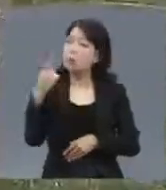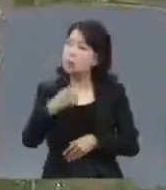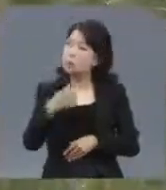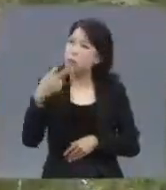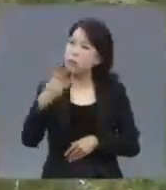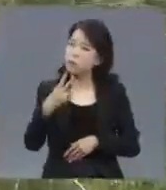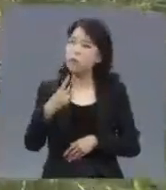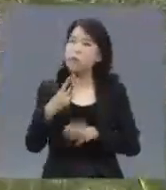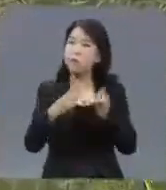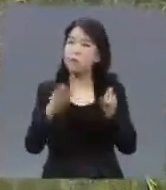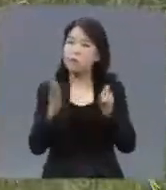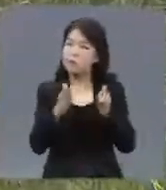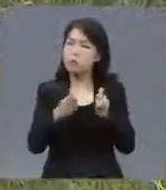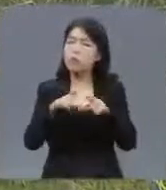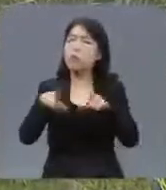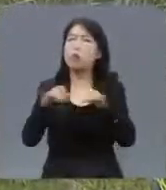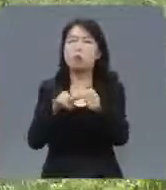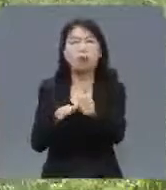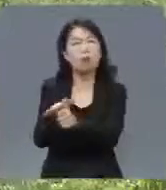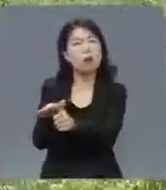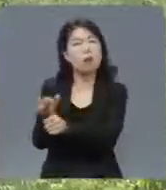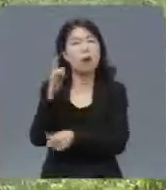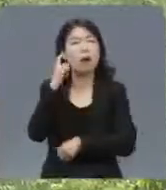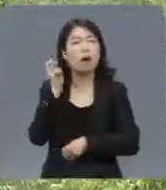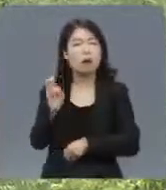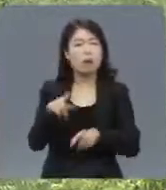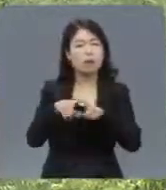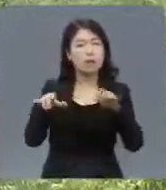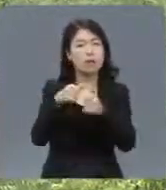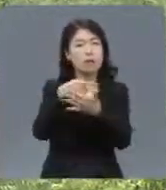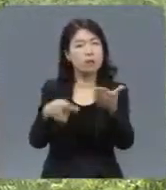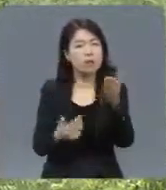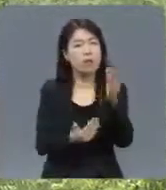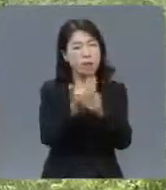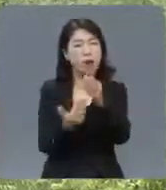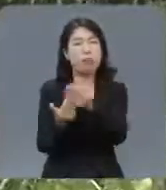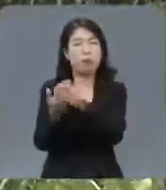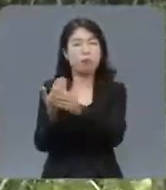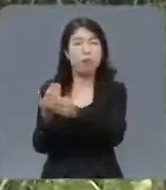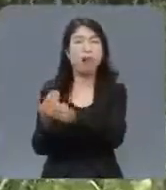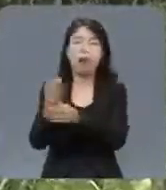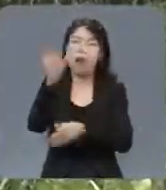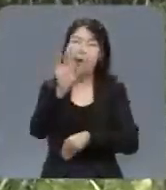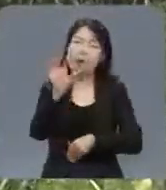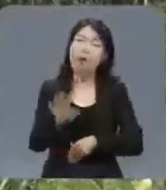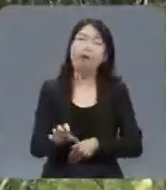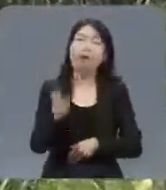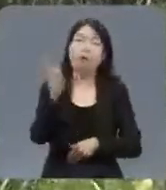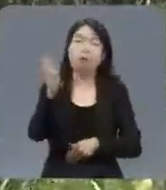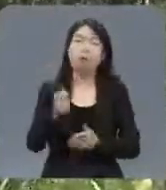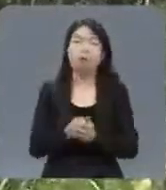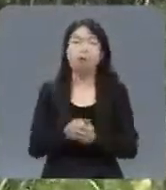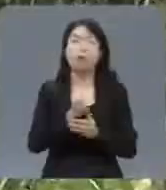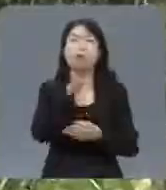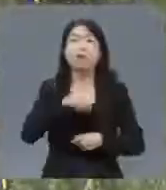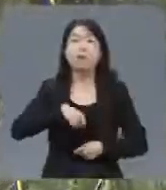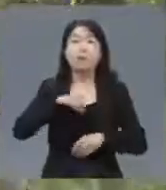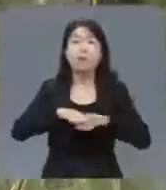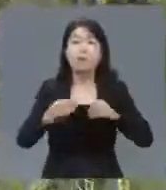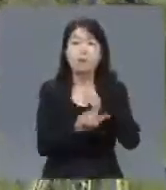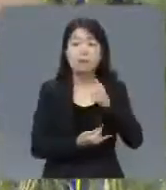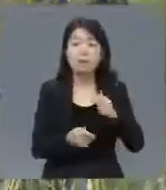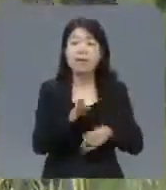민간이 희생 됐을 것으로 추정되는 등 민간인 희생 사건이 많았던 것으로 전해지고 있습니다 진 실화의 위원회가